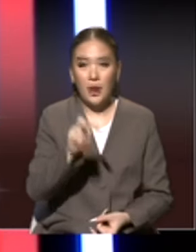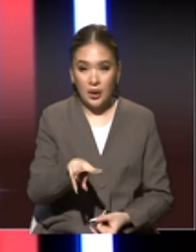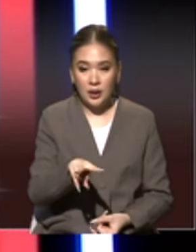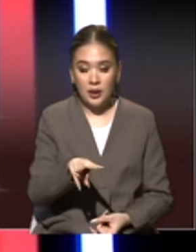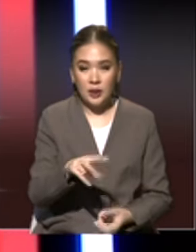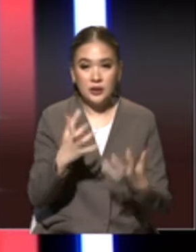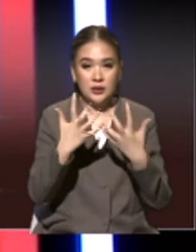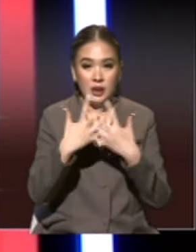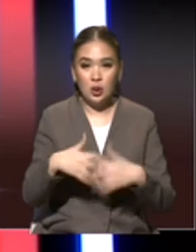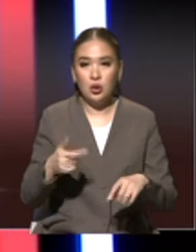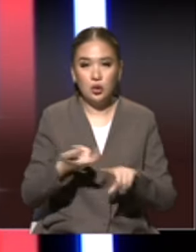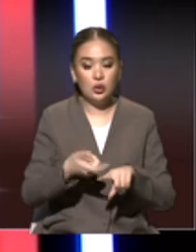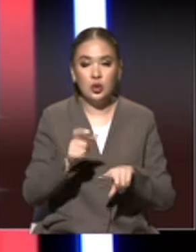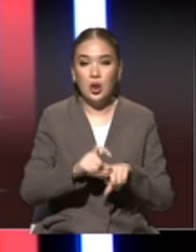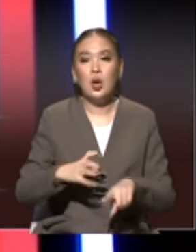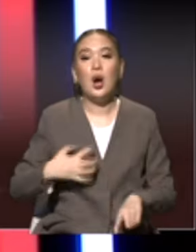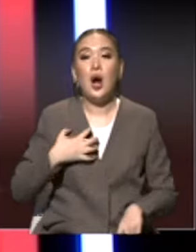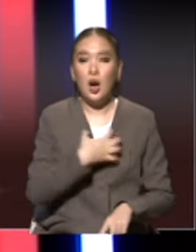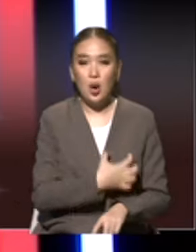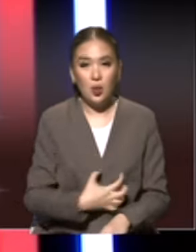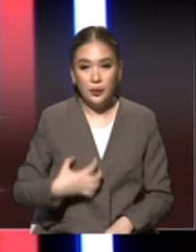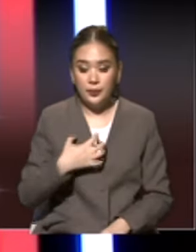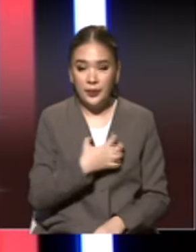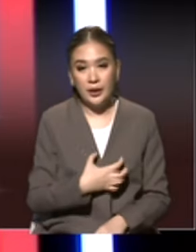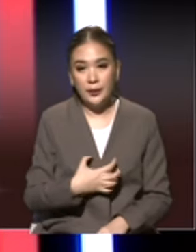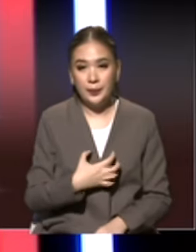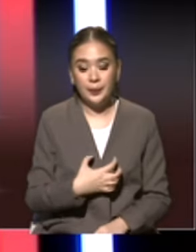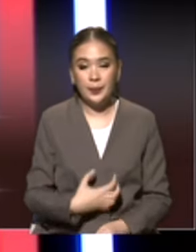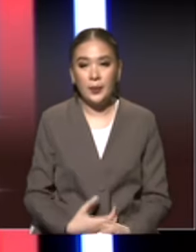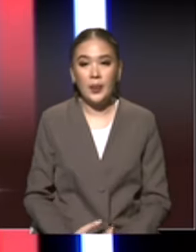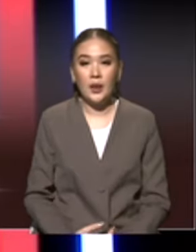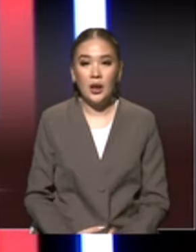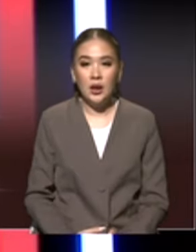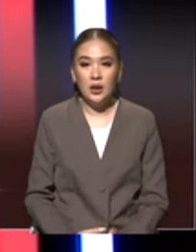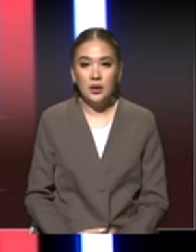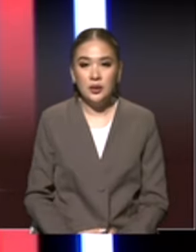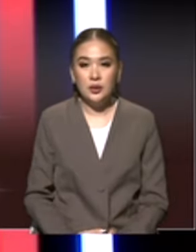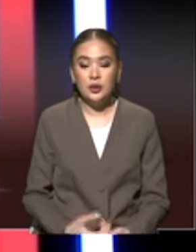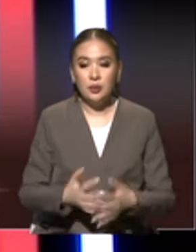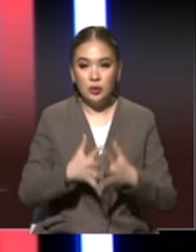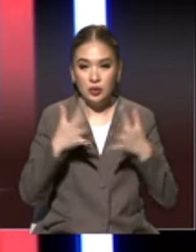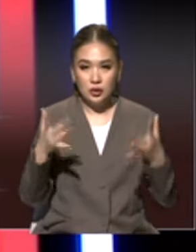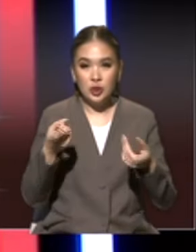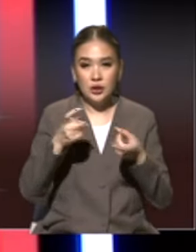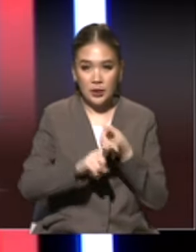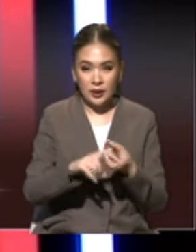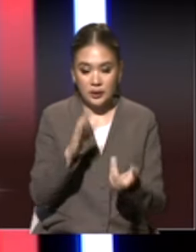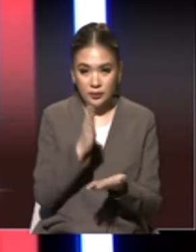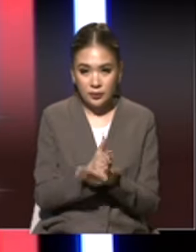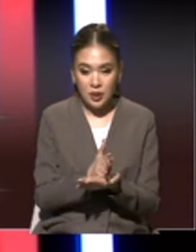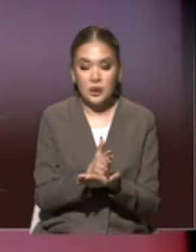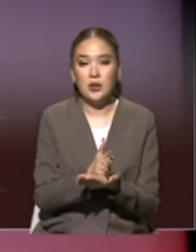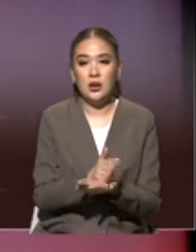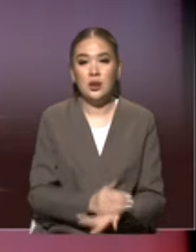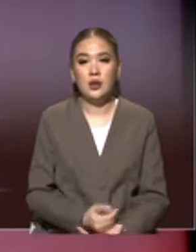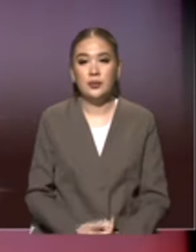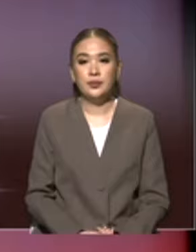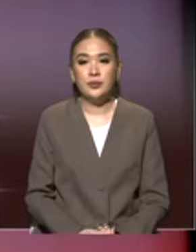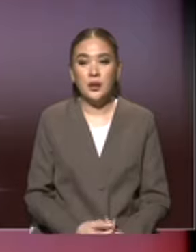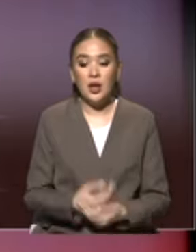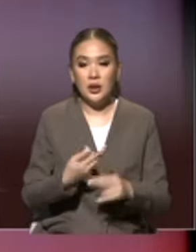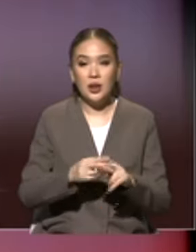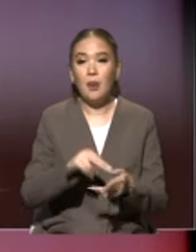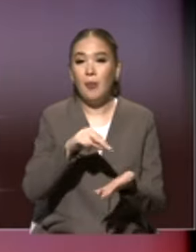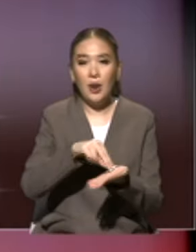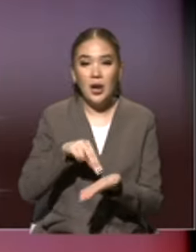сайтқанда өте бұл ауқымды, ол жаңағы әсерін тигізеді, үлкен әсерін тигізеді. Сондықтан бұл жерде біз енді мынау яғни